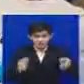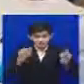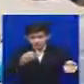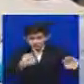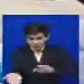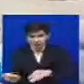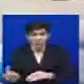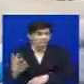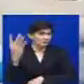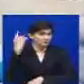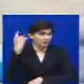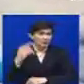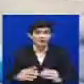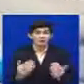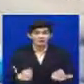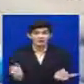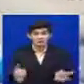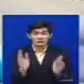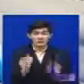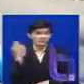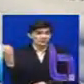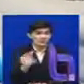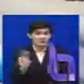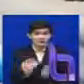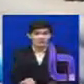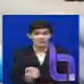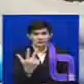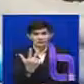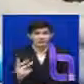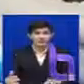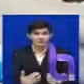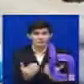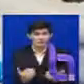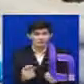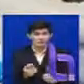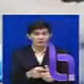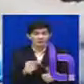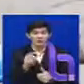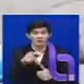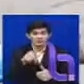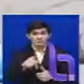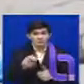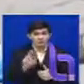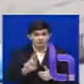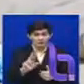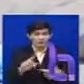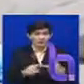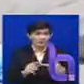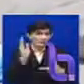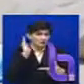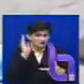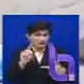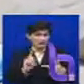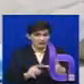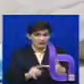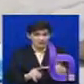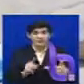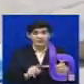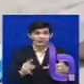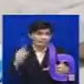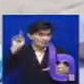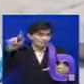พังลงเมื่อวานนี้นะครับโดยนักท่องเที่ยวทั้ง3คนคือนายไพโรจน์วิริยะรักเด็กชายรีอองวิริยะรักและ